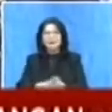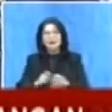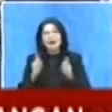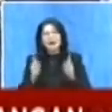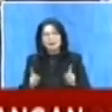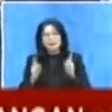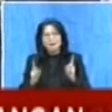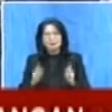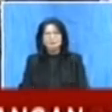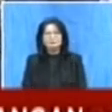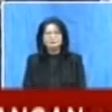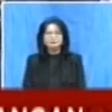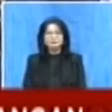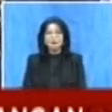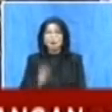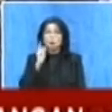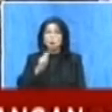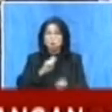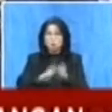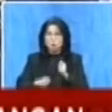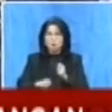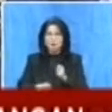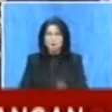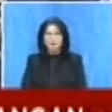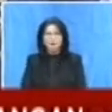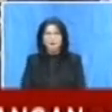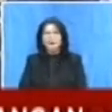hati-hati, untuk mewujudkan pengelolaan